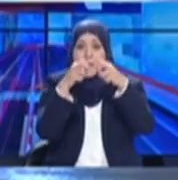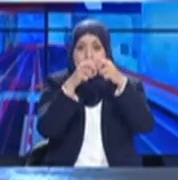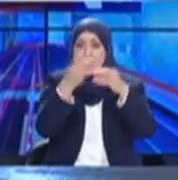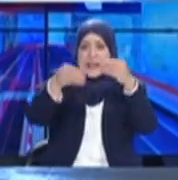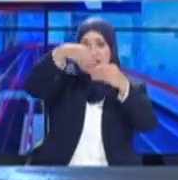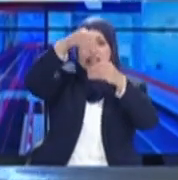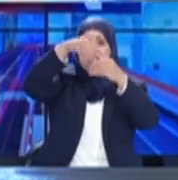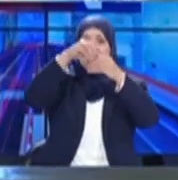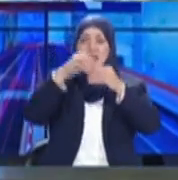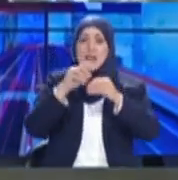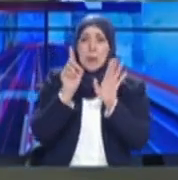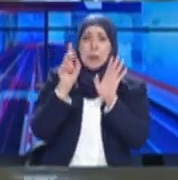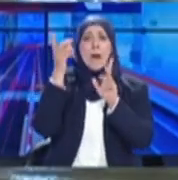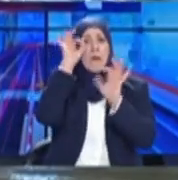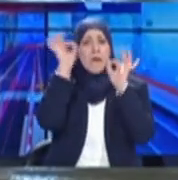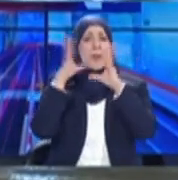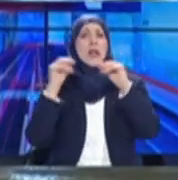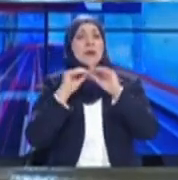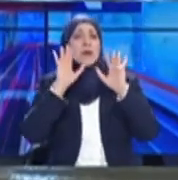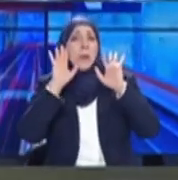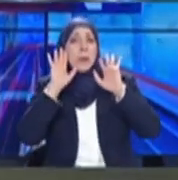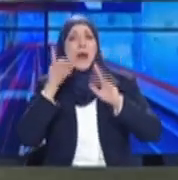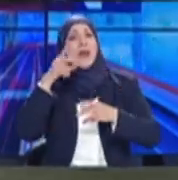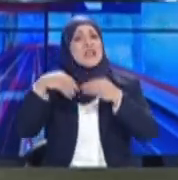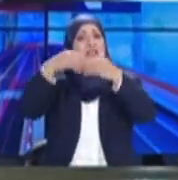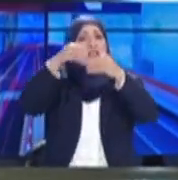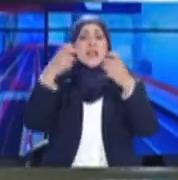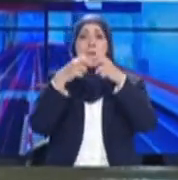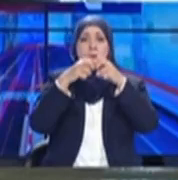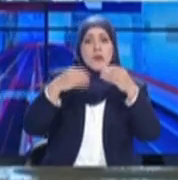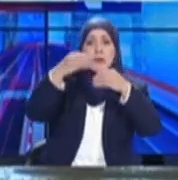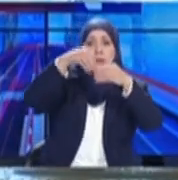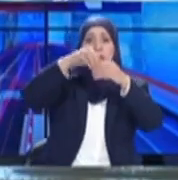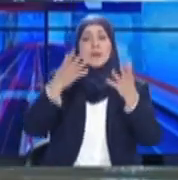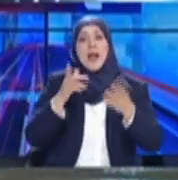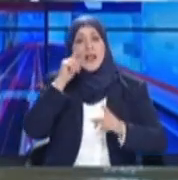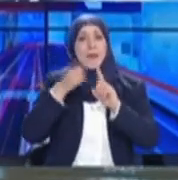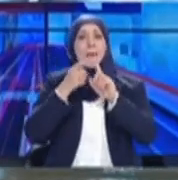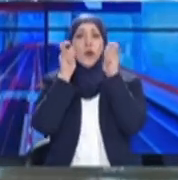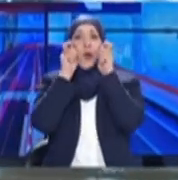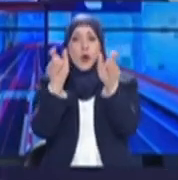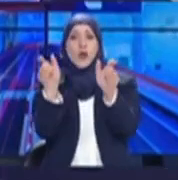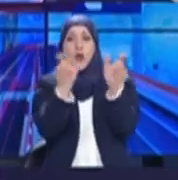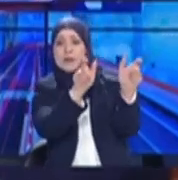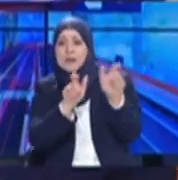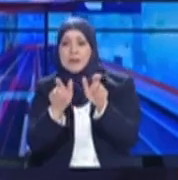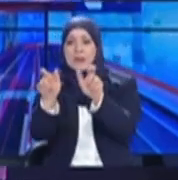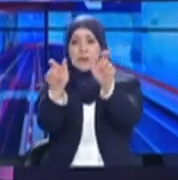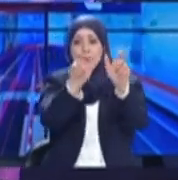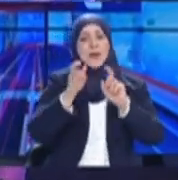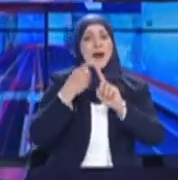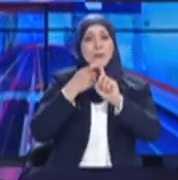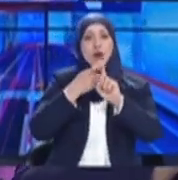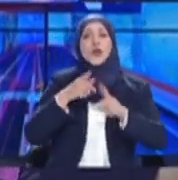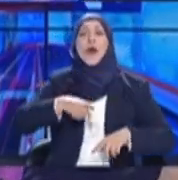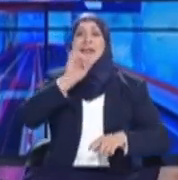غير مفهوم وهذا يتطلب صراحه اه جهود كبير على المستوى ال ال مراقبه من قبل الاداره الجهه والتجاره وشرطه